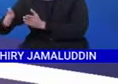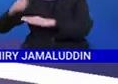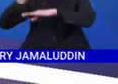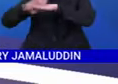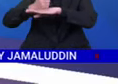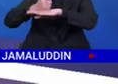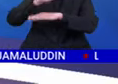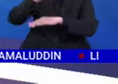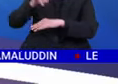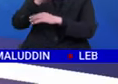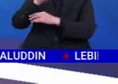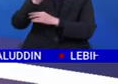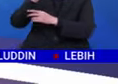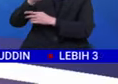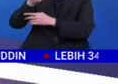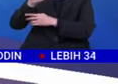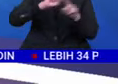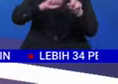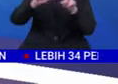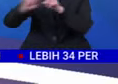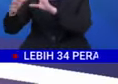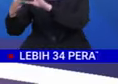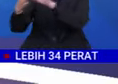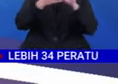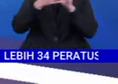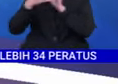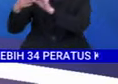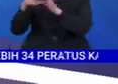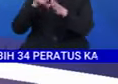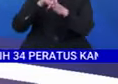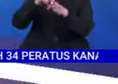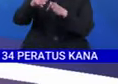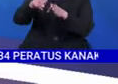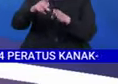dan kewujudan jurnal menerusi pelbagai jaringan profesional